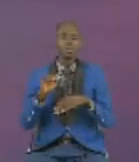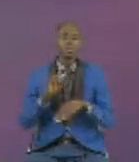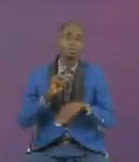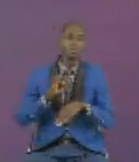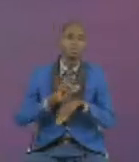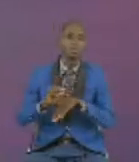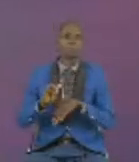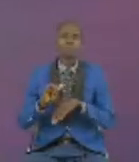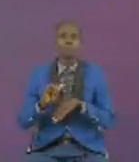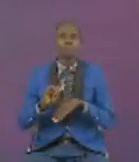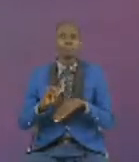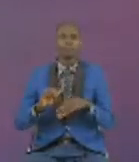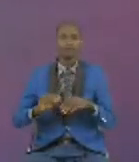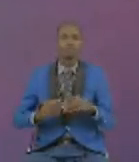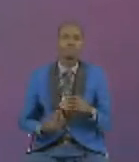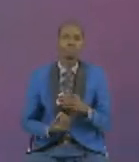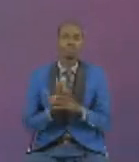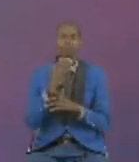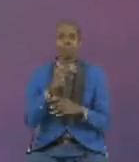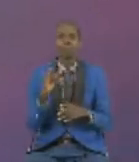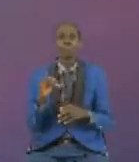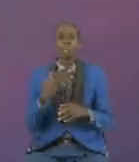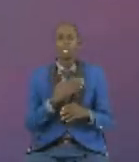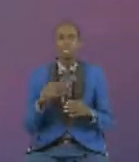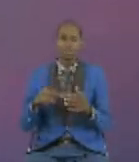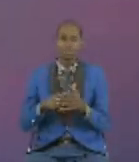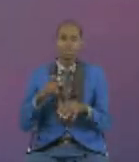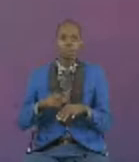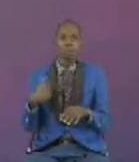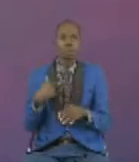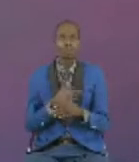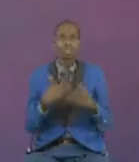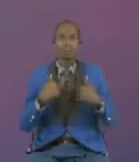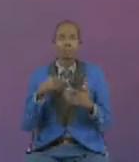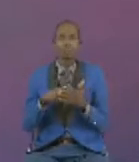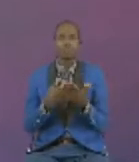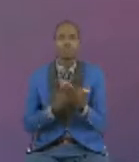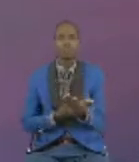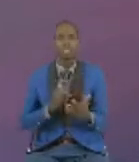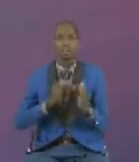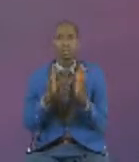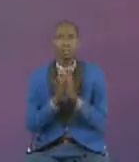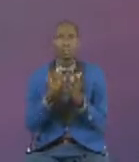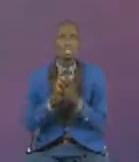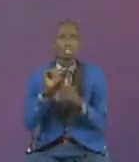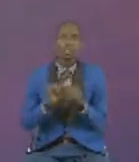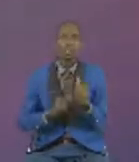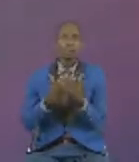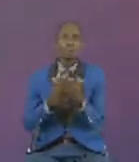Cette session qui bâtit la vie, qui provoque le ministère ce matin. Et je prie que toute